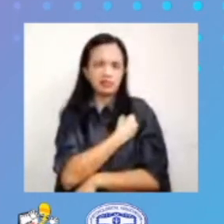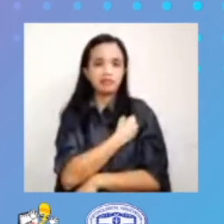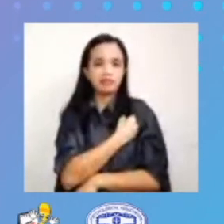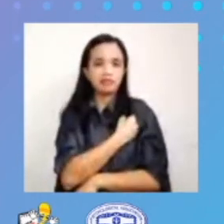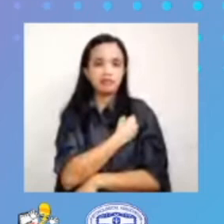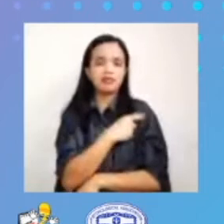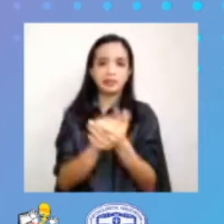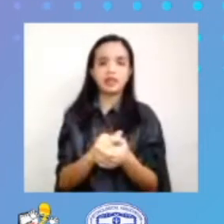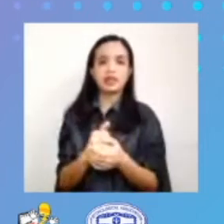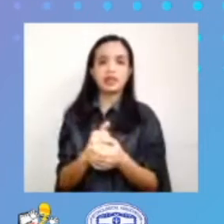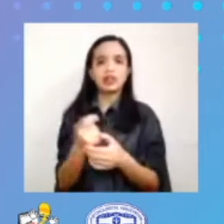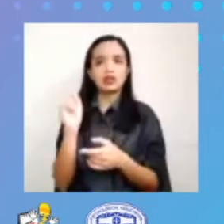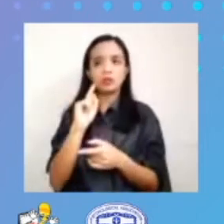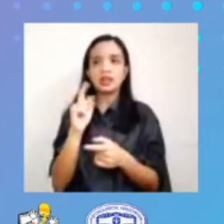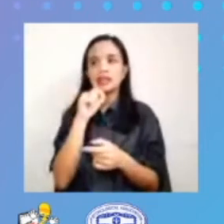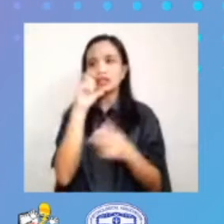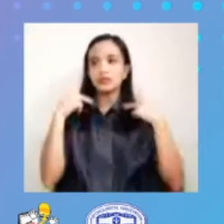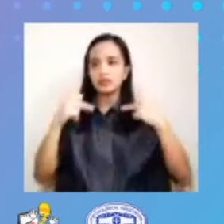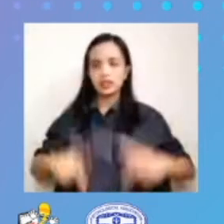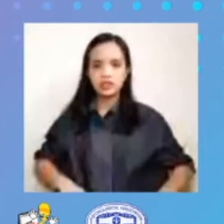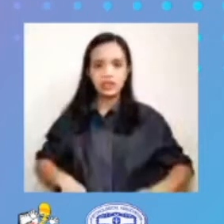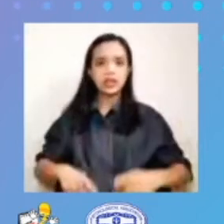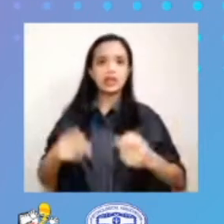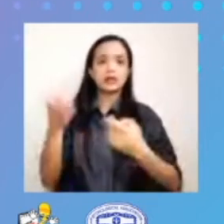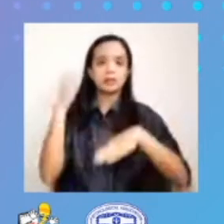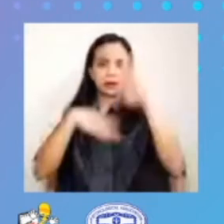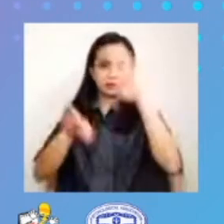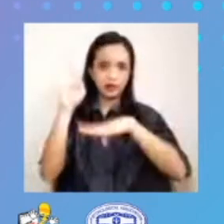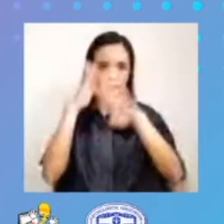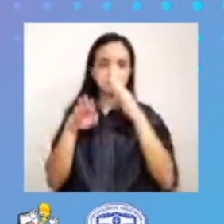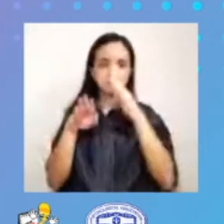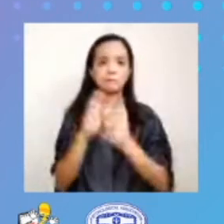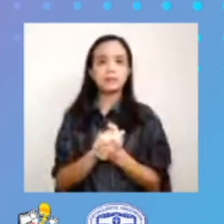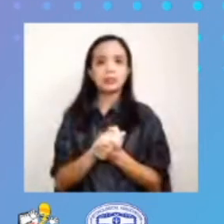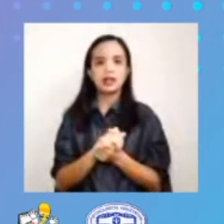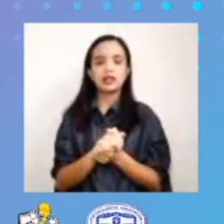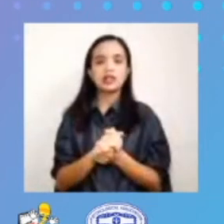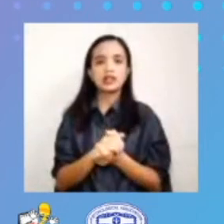ang wala na baking powder, baking soda, because everyone's baking. Diba?